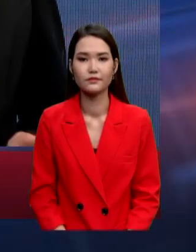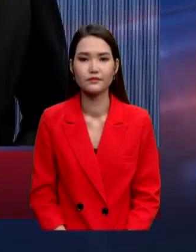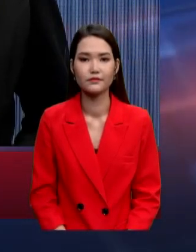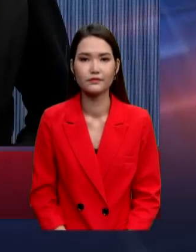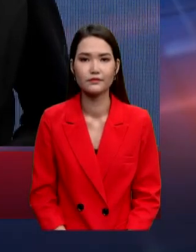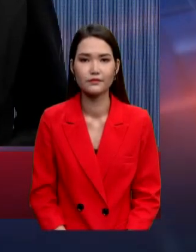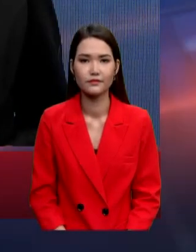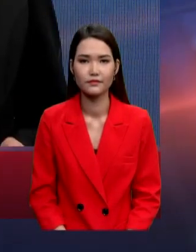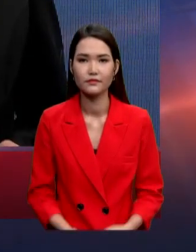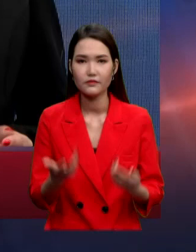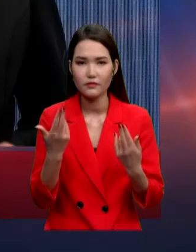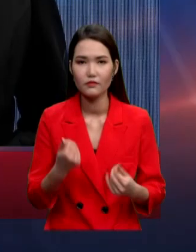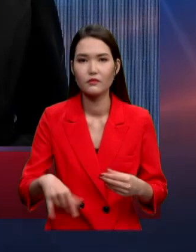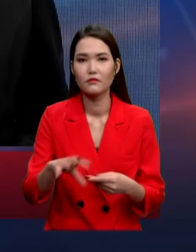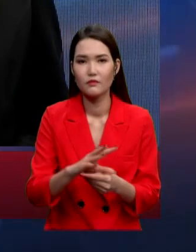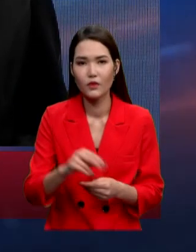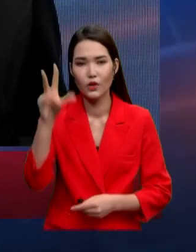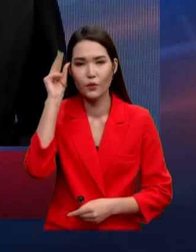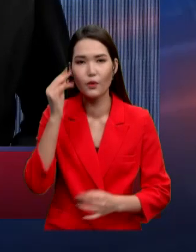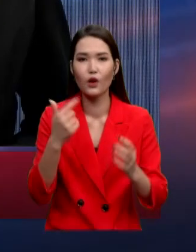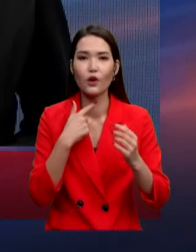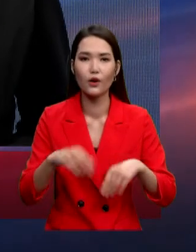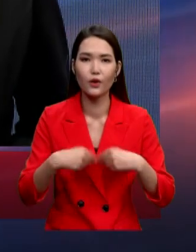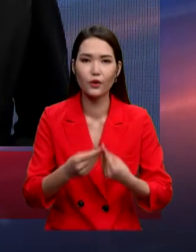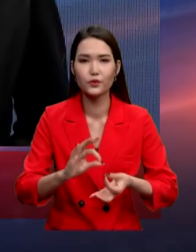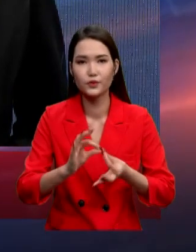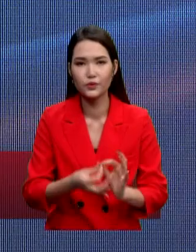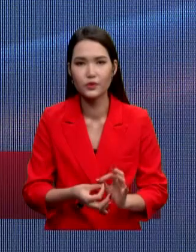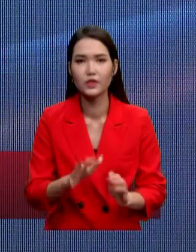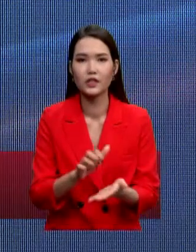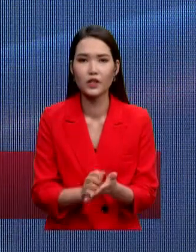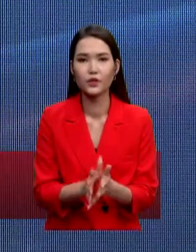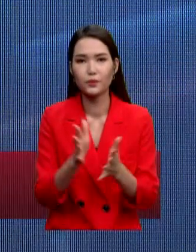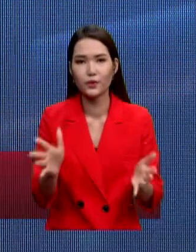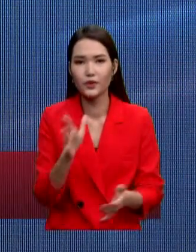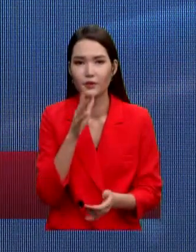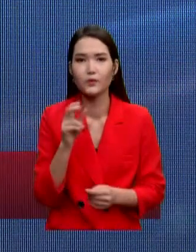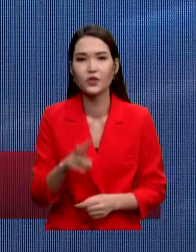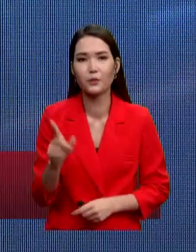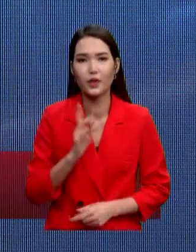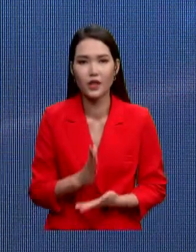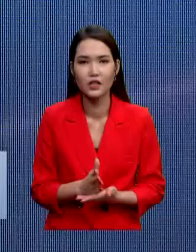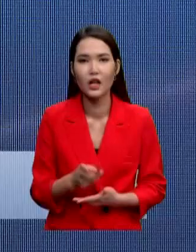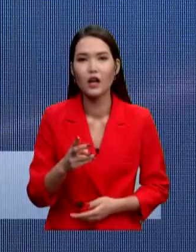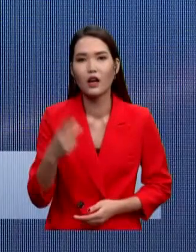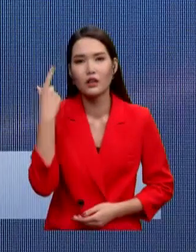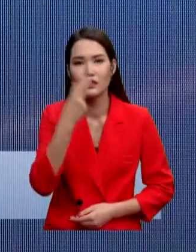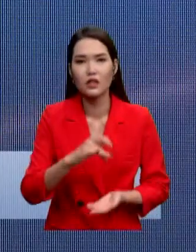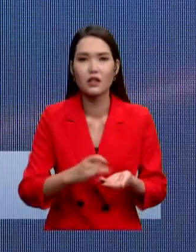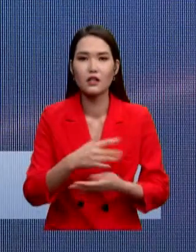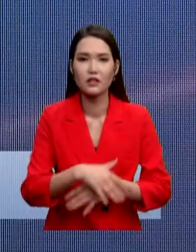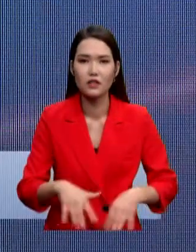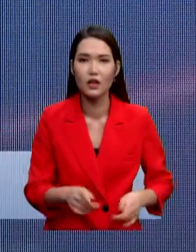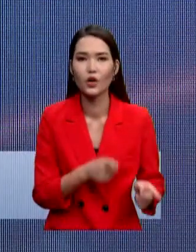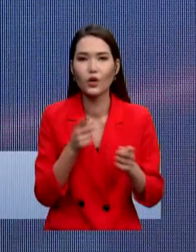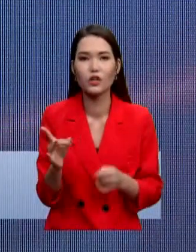Привет, Мадина. Судя по всему, подсчет голосов и уточнение статистики заняло больше времени, чем ожидалось. Брифинг Центра избиркома